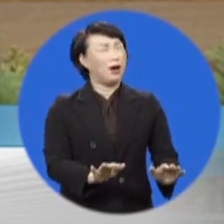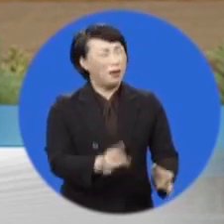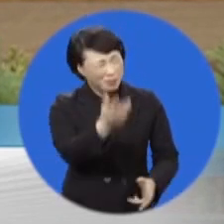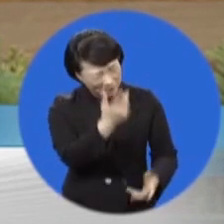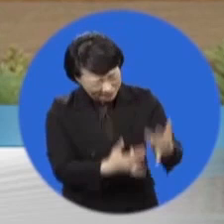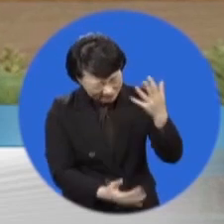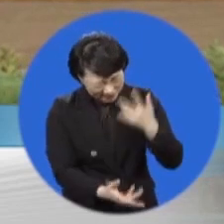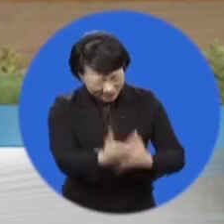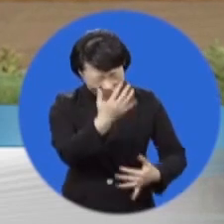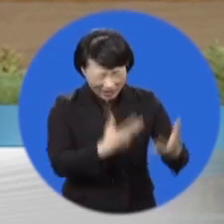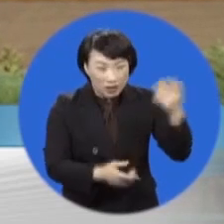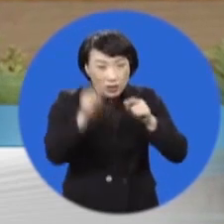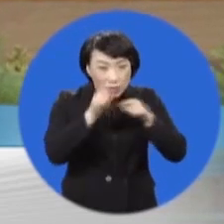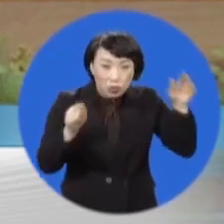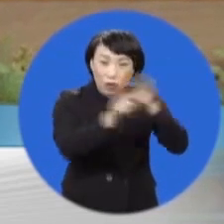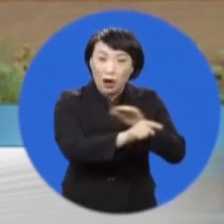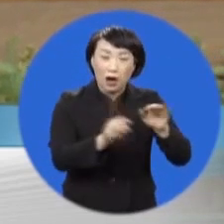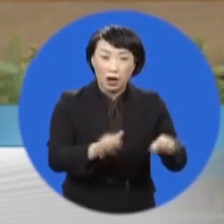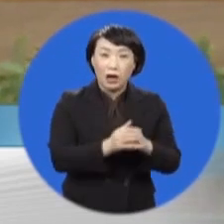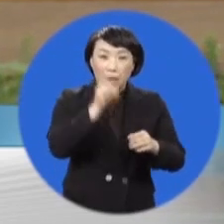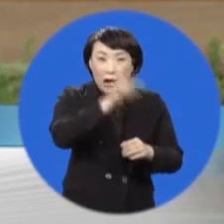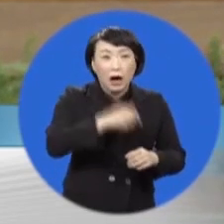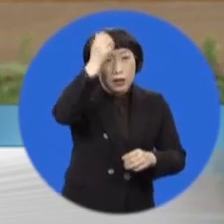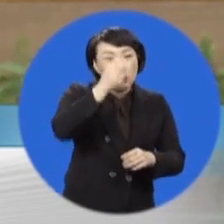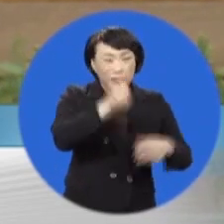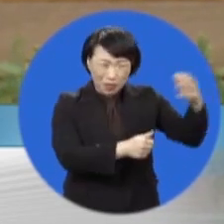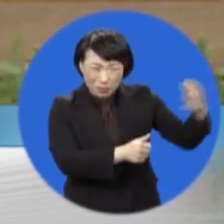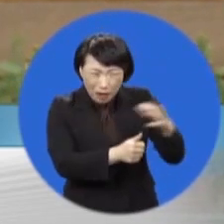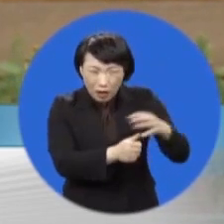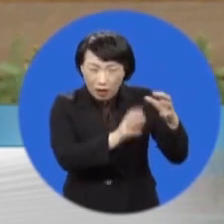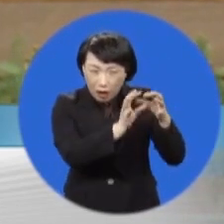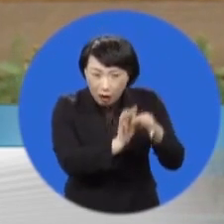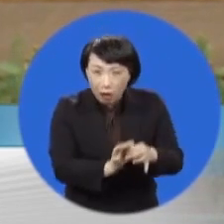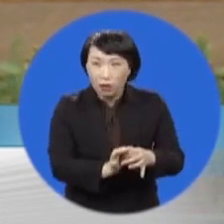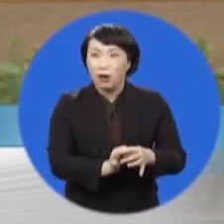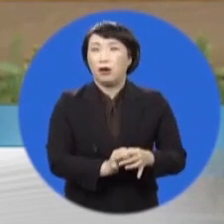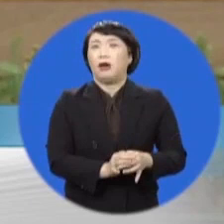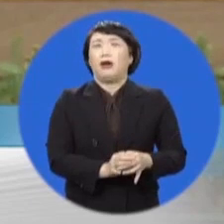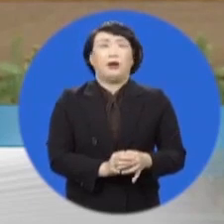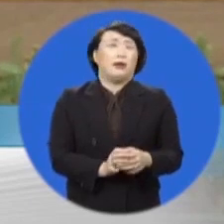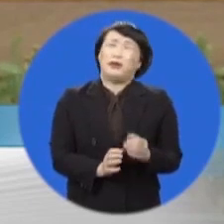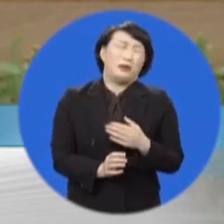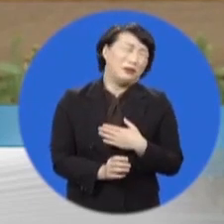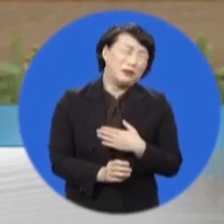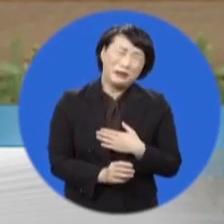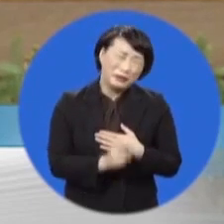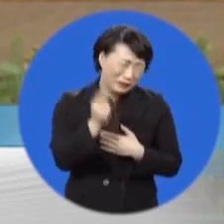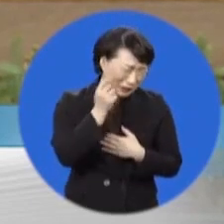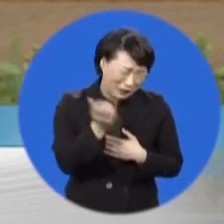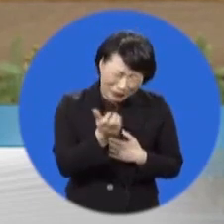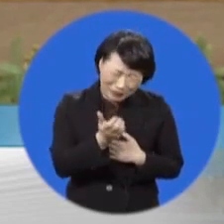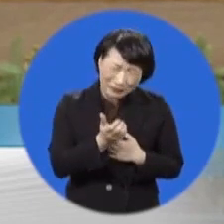불타는 키우기 가서 악한 용들의 박해를 힘으로 사람이 삼산 알 수